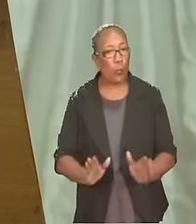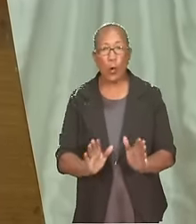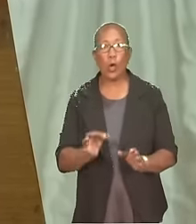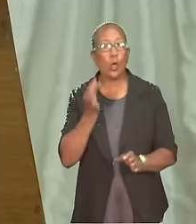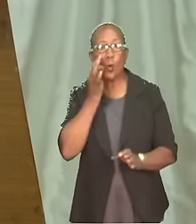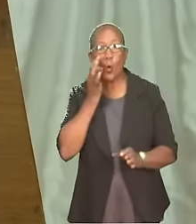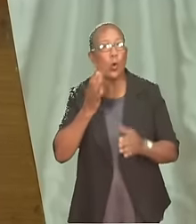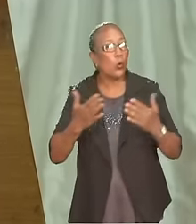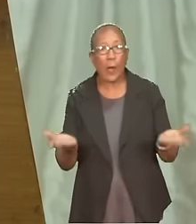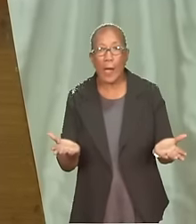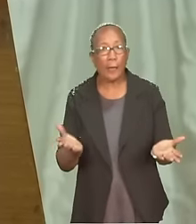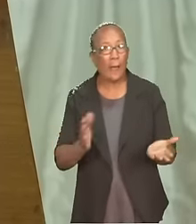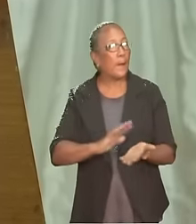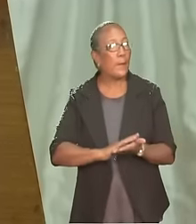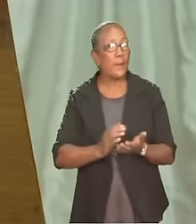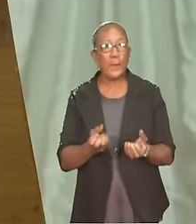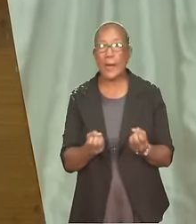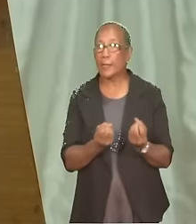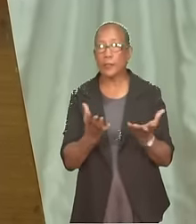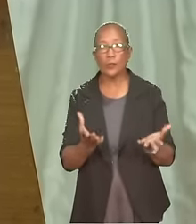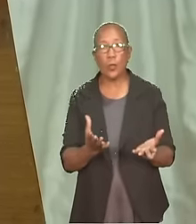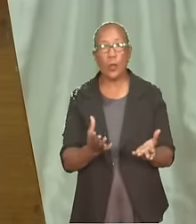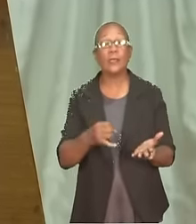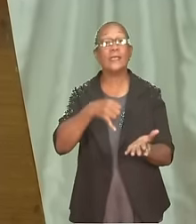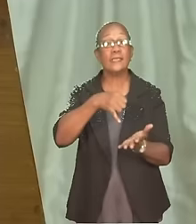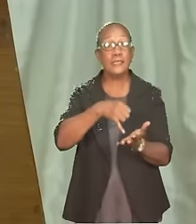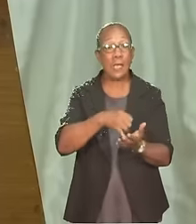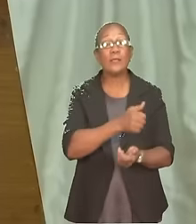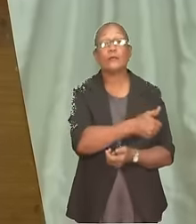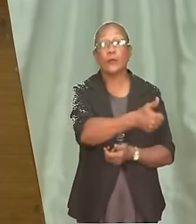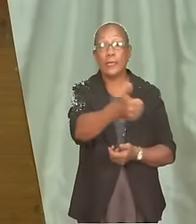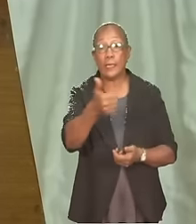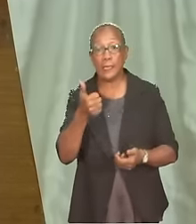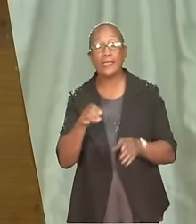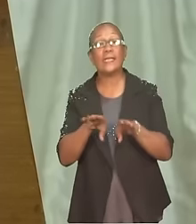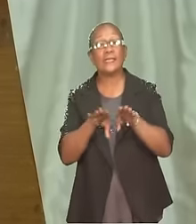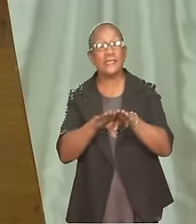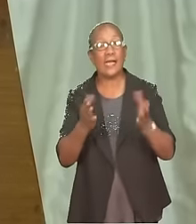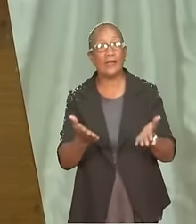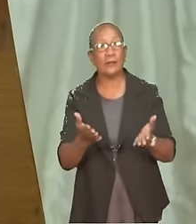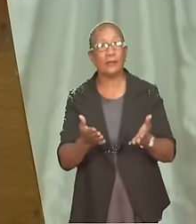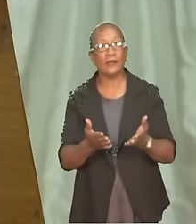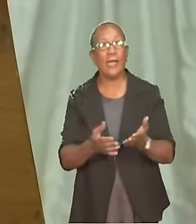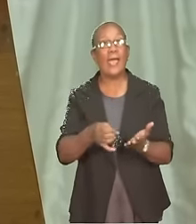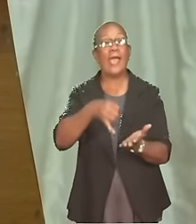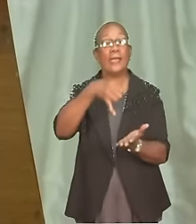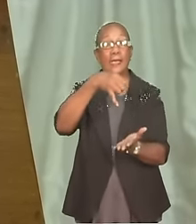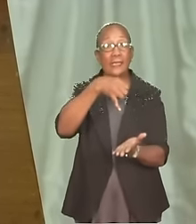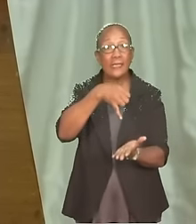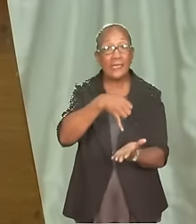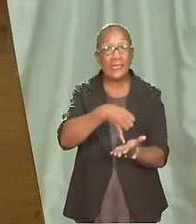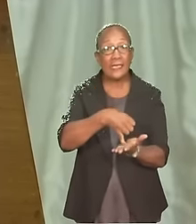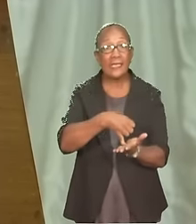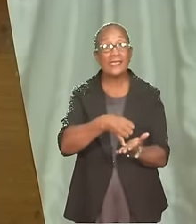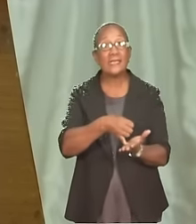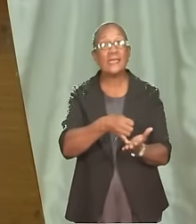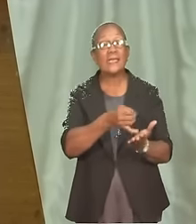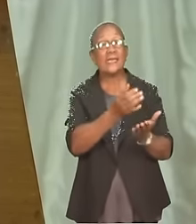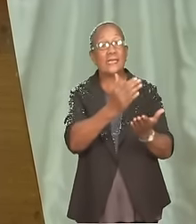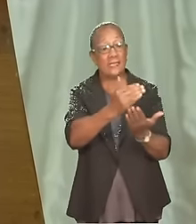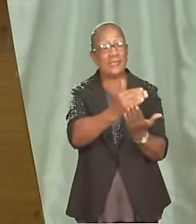woonachtig bent. Jouw stem is één en dezelfde. En dat is een kiesstelsel op basis van